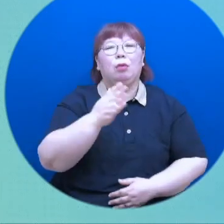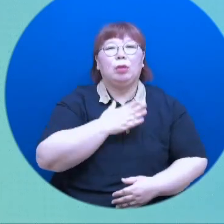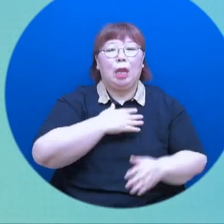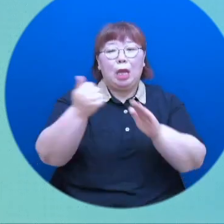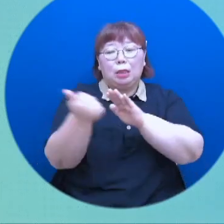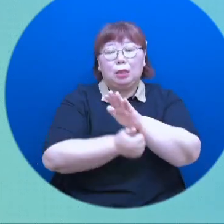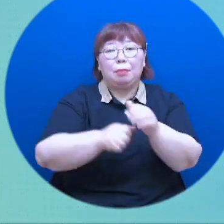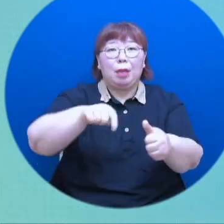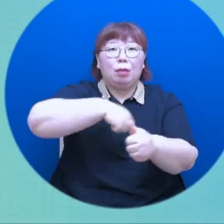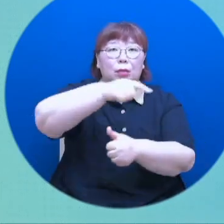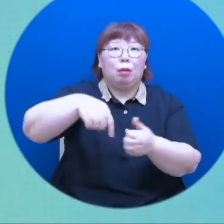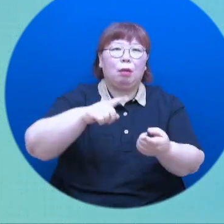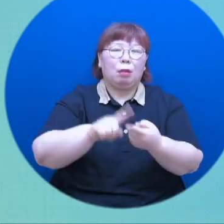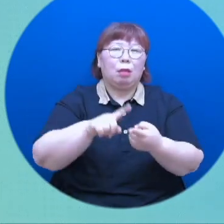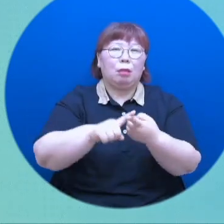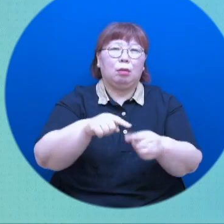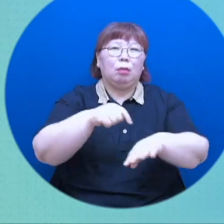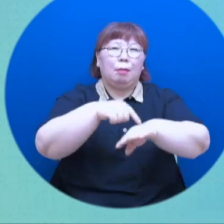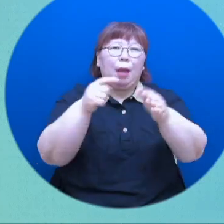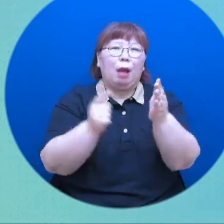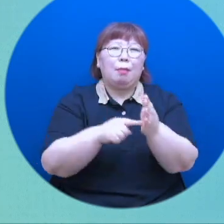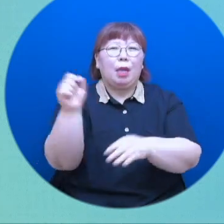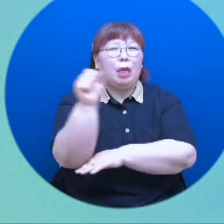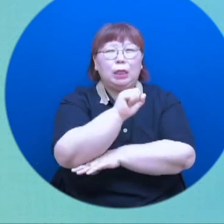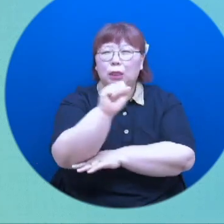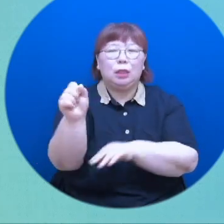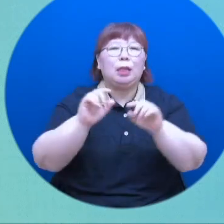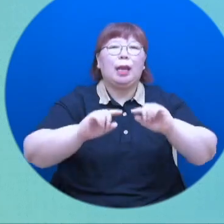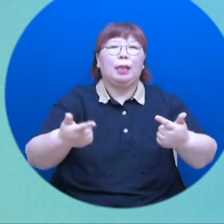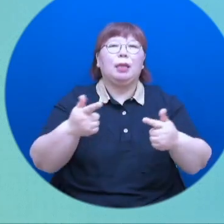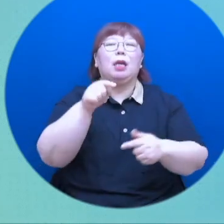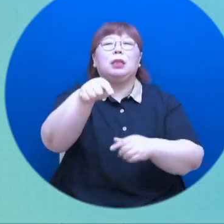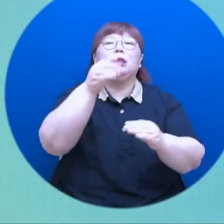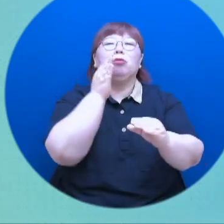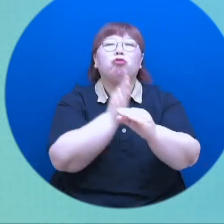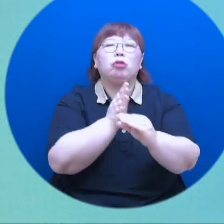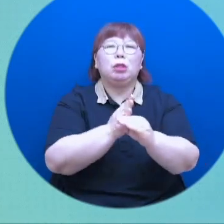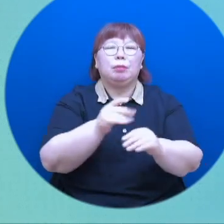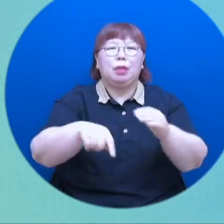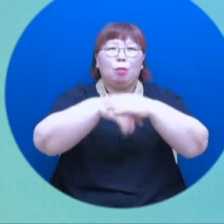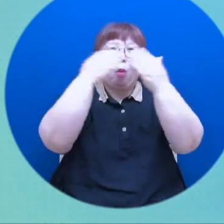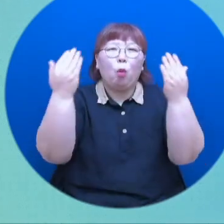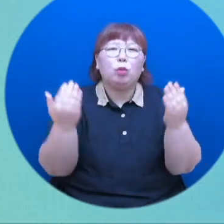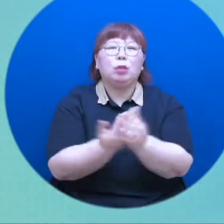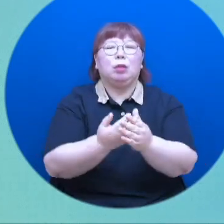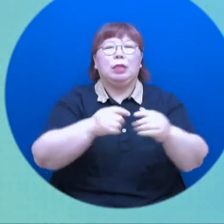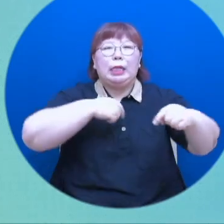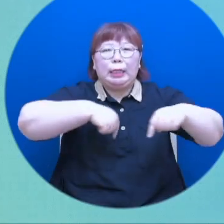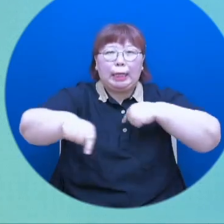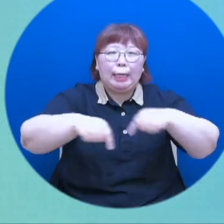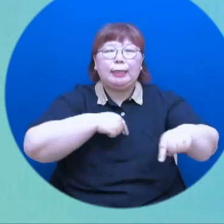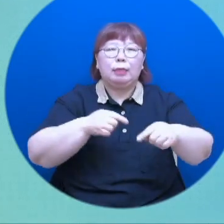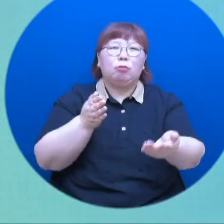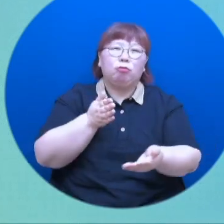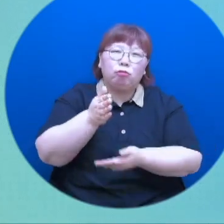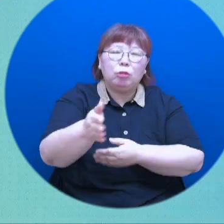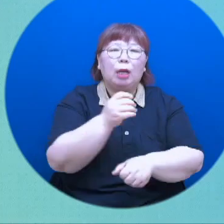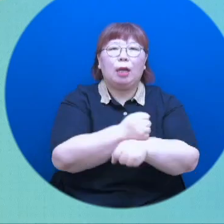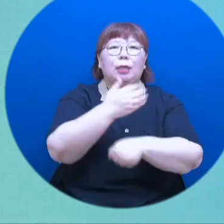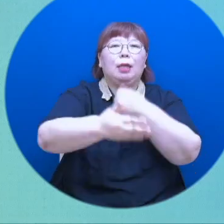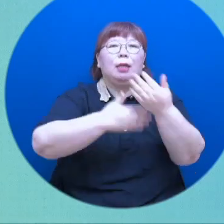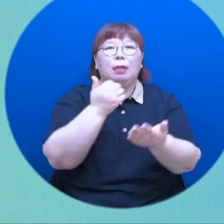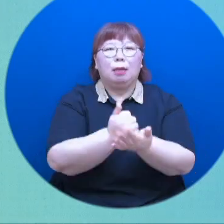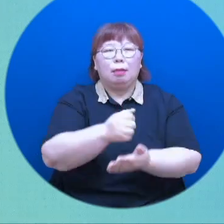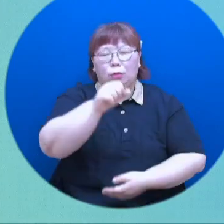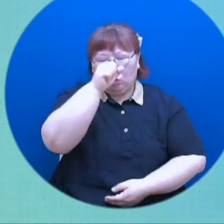앞에 내 인생이 흔들리는 것이 아니라 그 중심, 그래도 이 모든 것들을 다스리고 주장하는 하나님, 좋은 것을